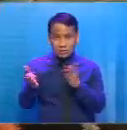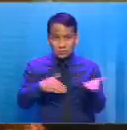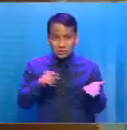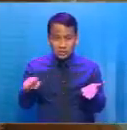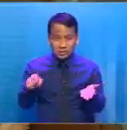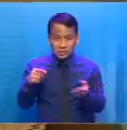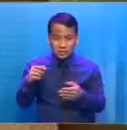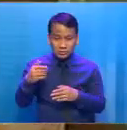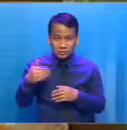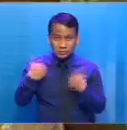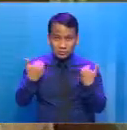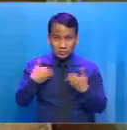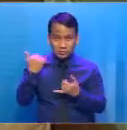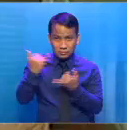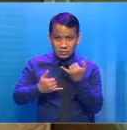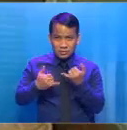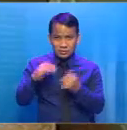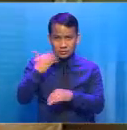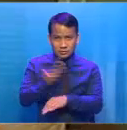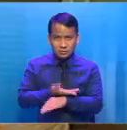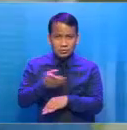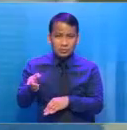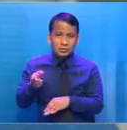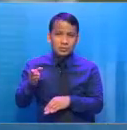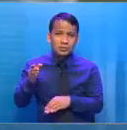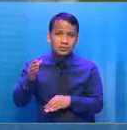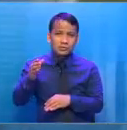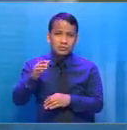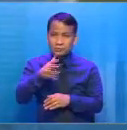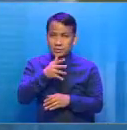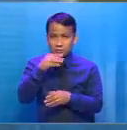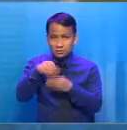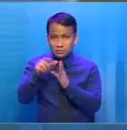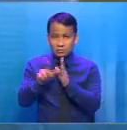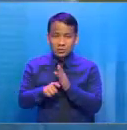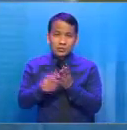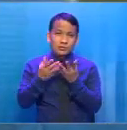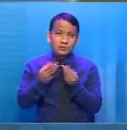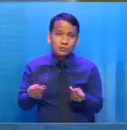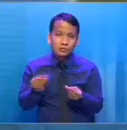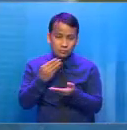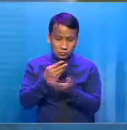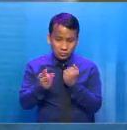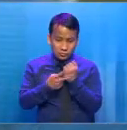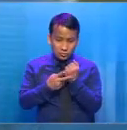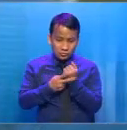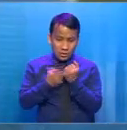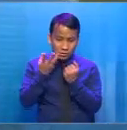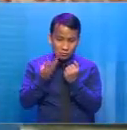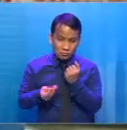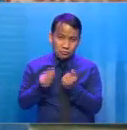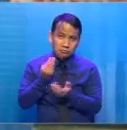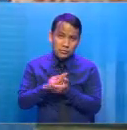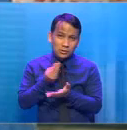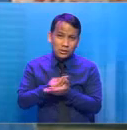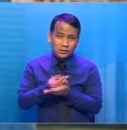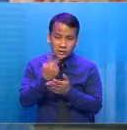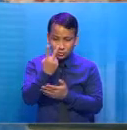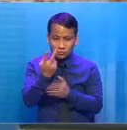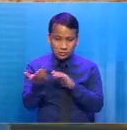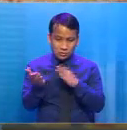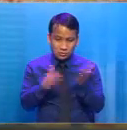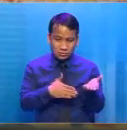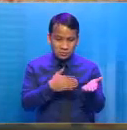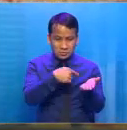biyanan. Naubos po yung ipon namin dahil dalawa po yung namatay sa pamilya namin. May mga bills pong